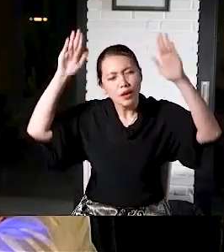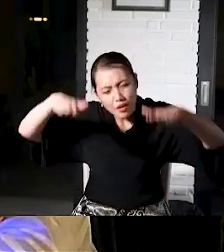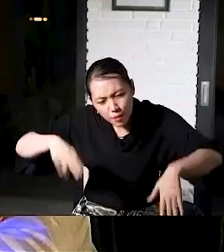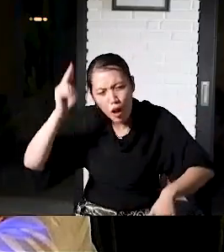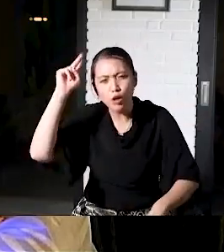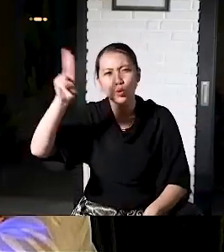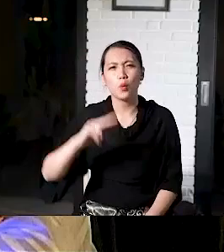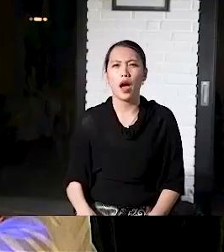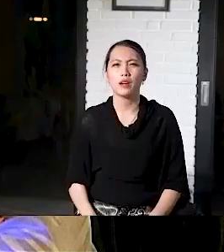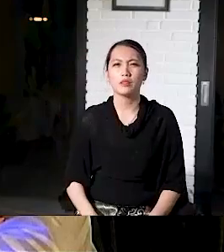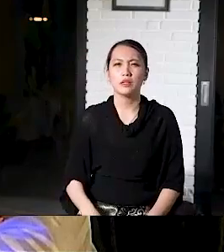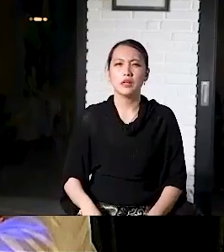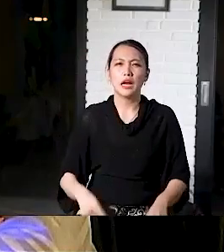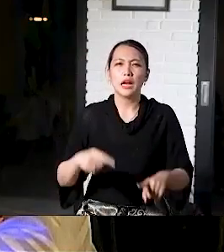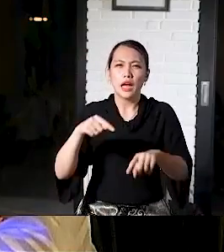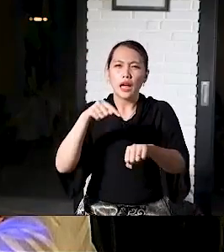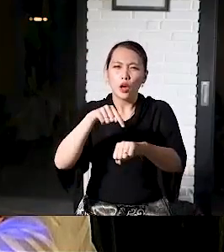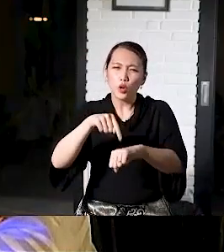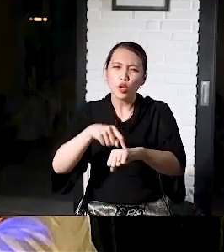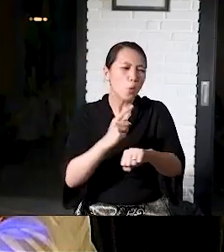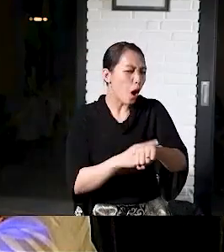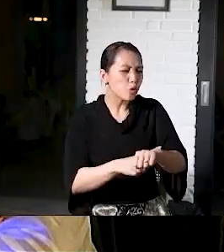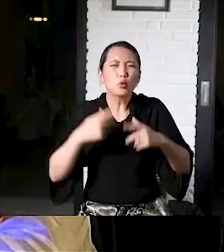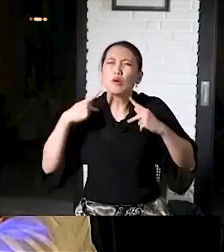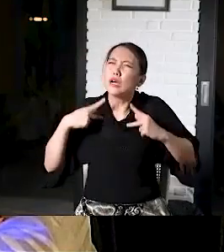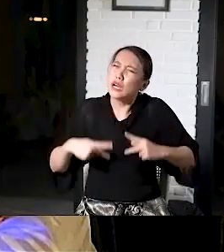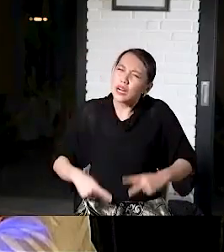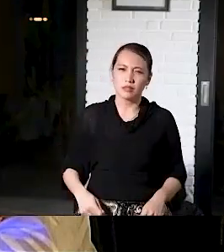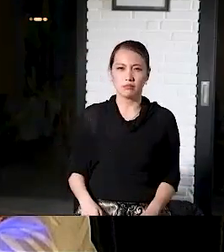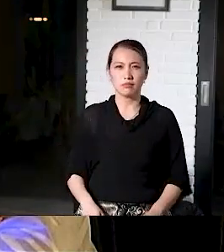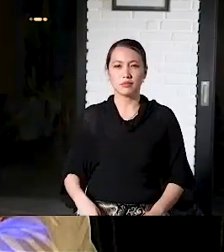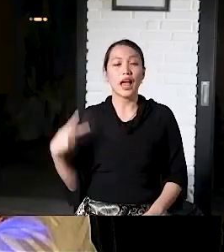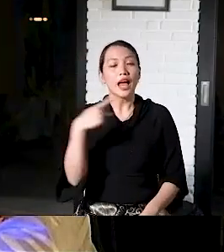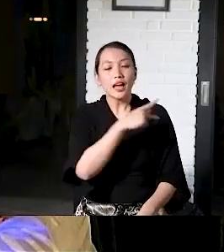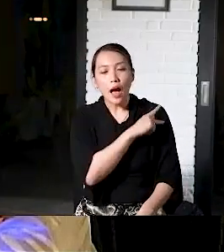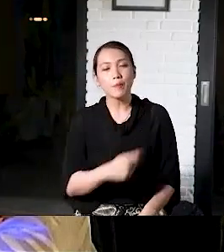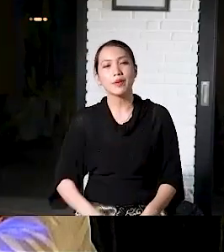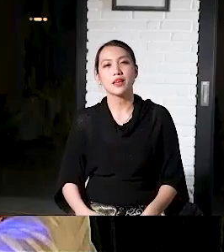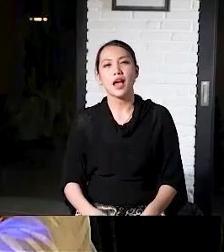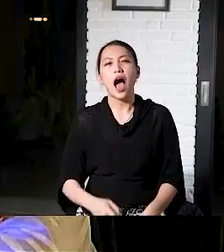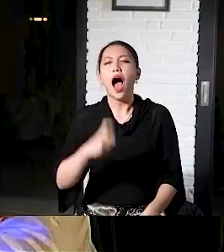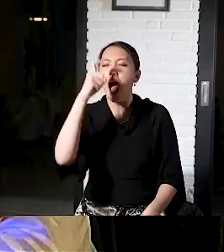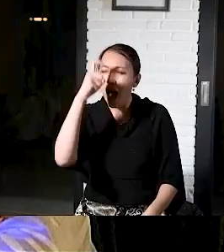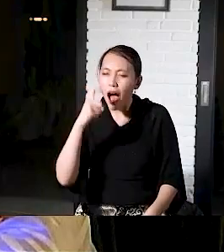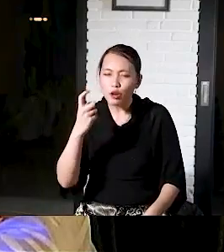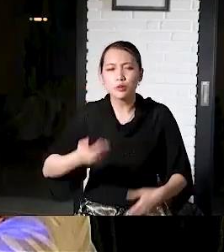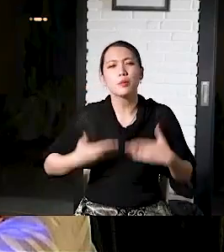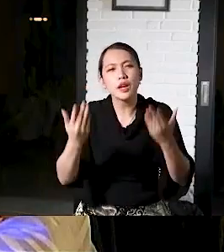Mestinya setiap worship kita, setiap penyembahan kita, itu ada muncul suatu